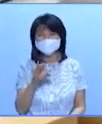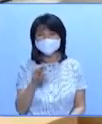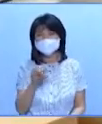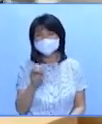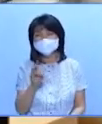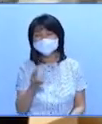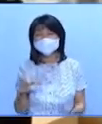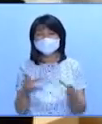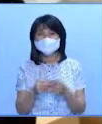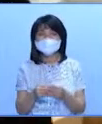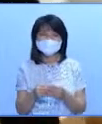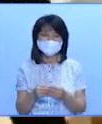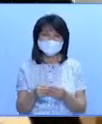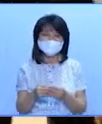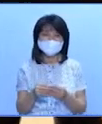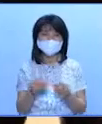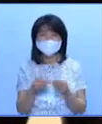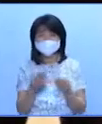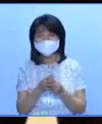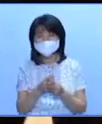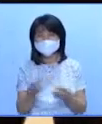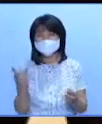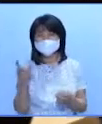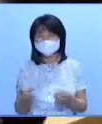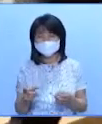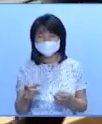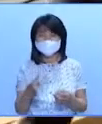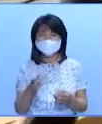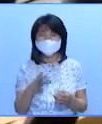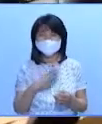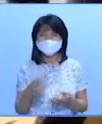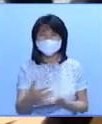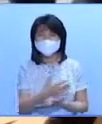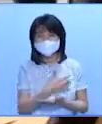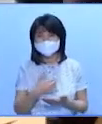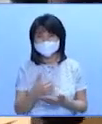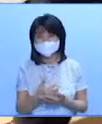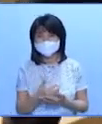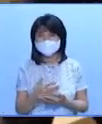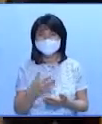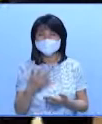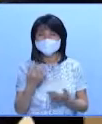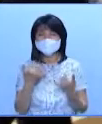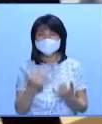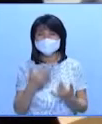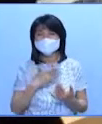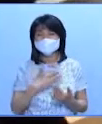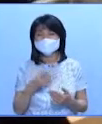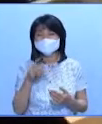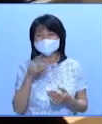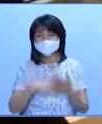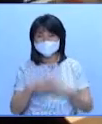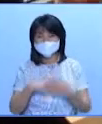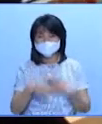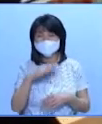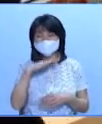отбасына азық-түлік жиынтығын жинауға шешім қабылдадық. Бүгін біз мүгедектер, көпбалалы отбасылар,